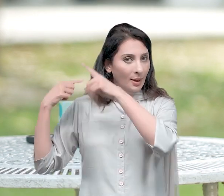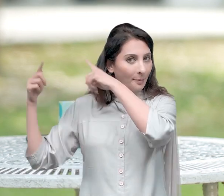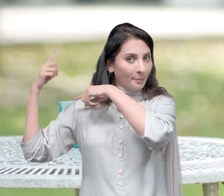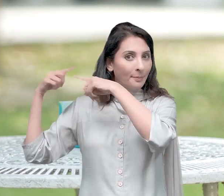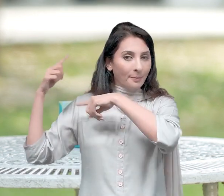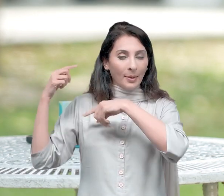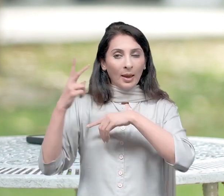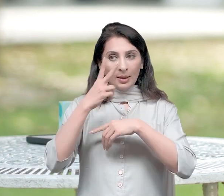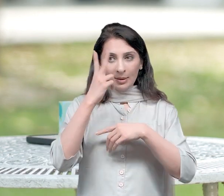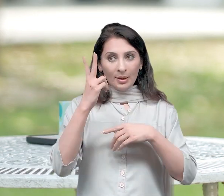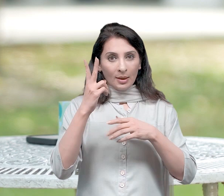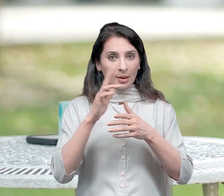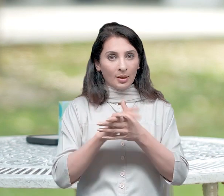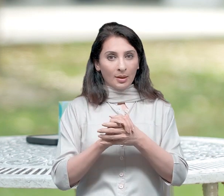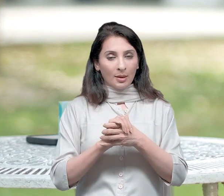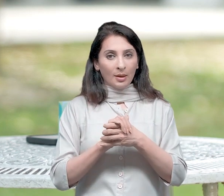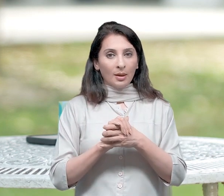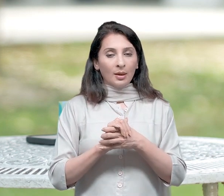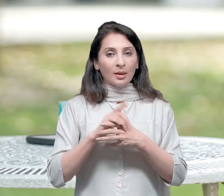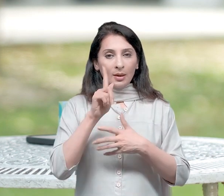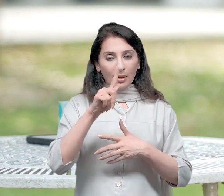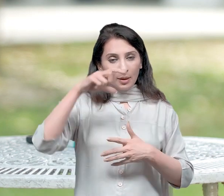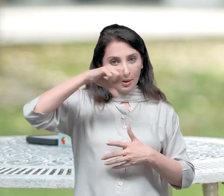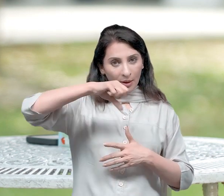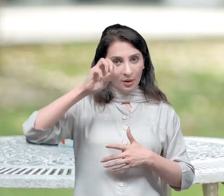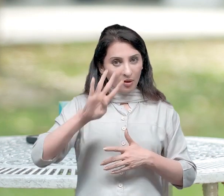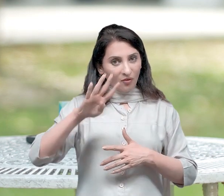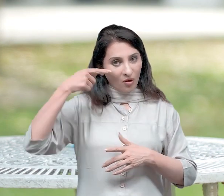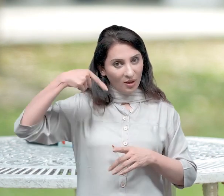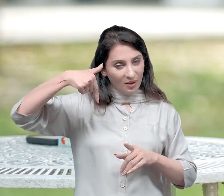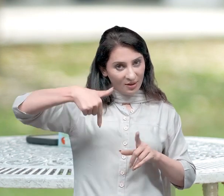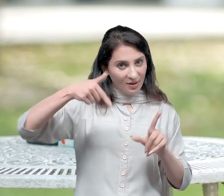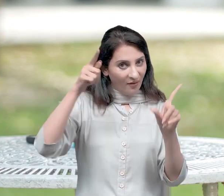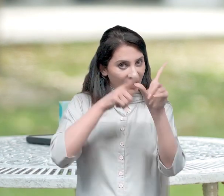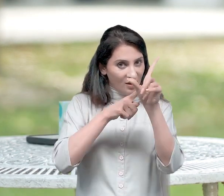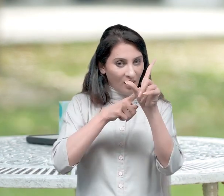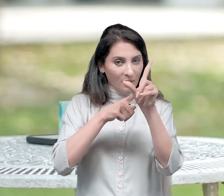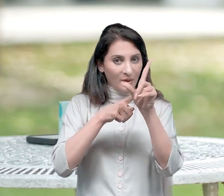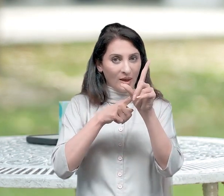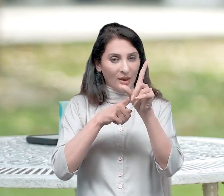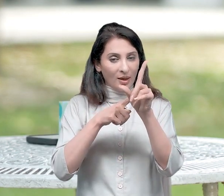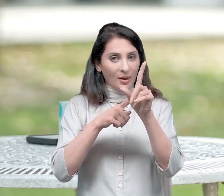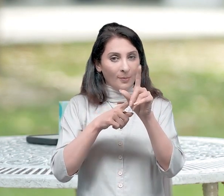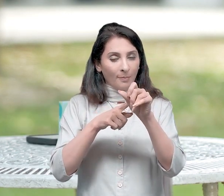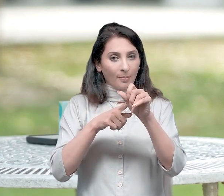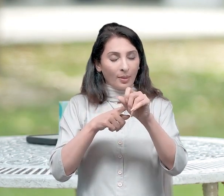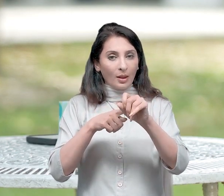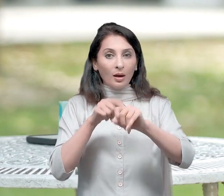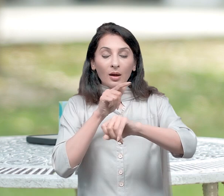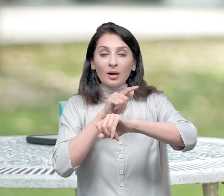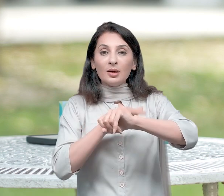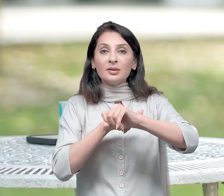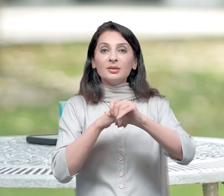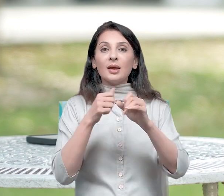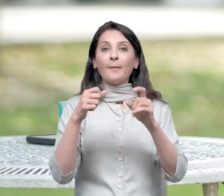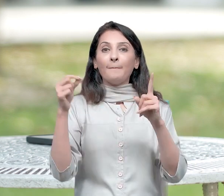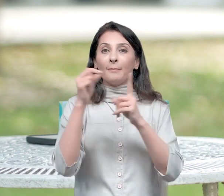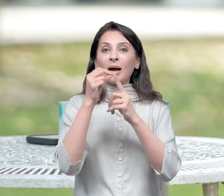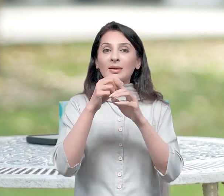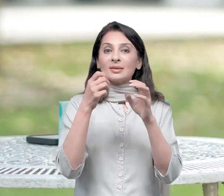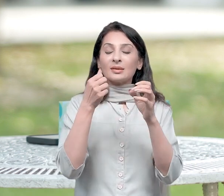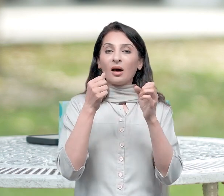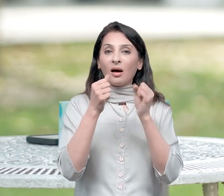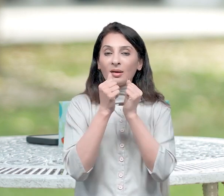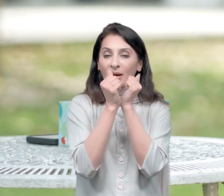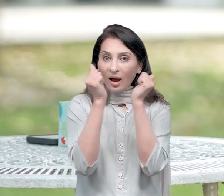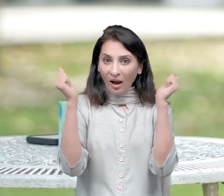اندر اگر ہم ہسٹوریکلی دیکھیں تو جب ہم 1947 میں جائیں، جب پاکستان